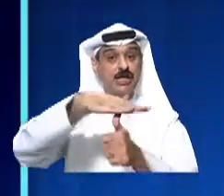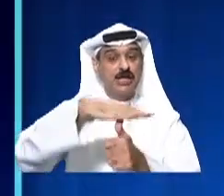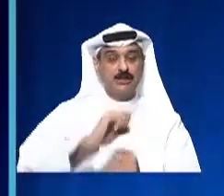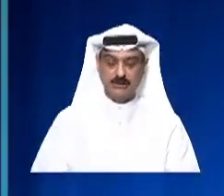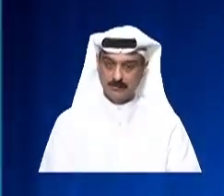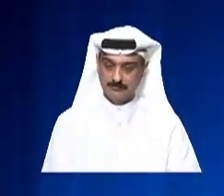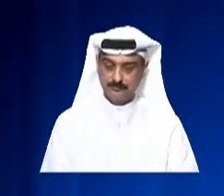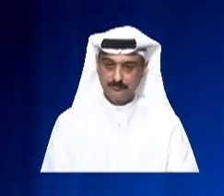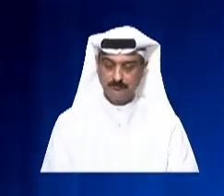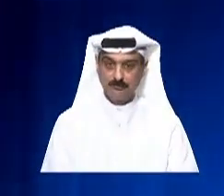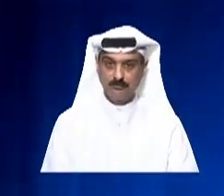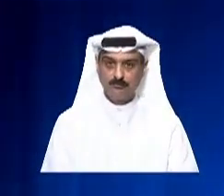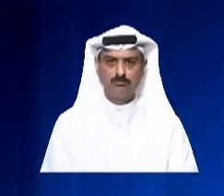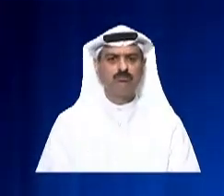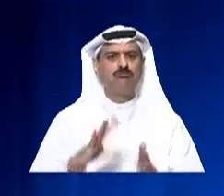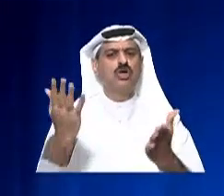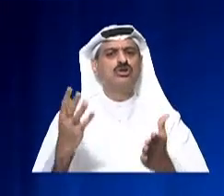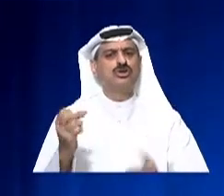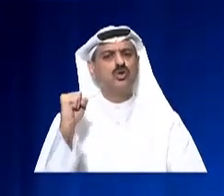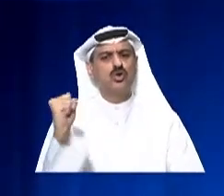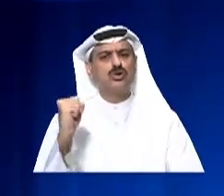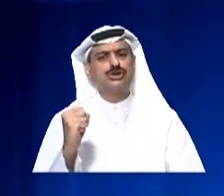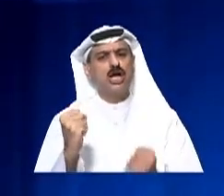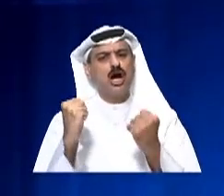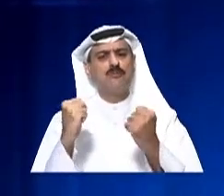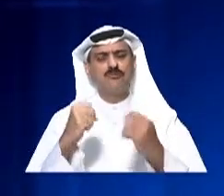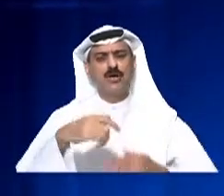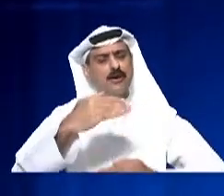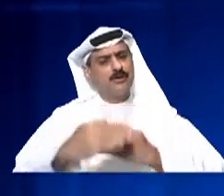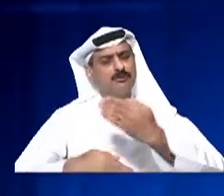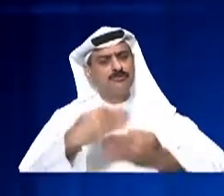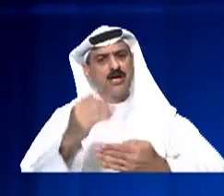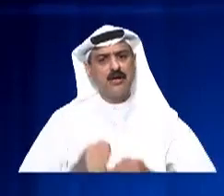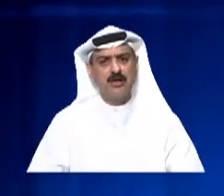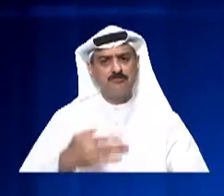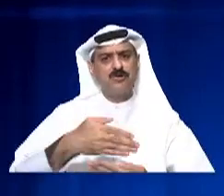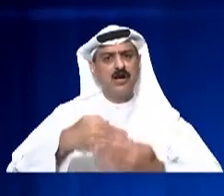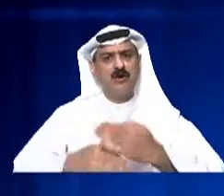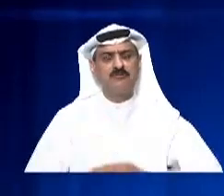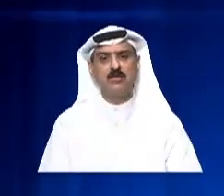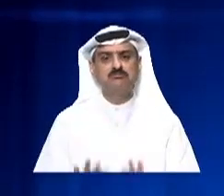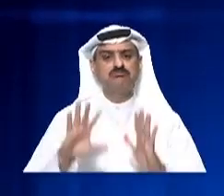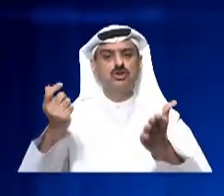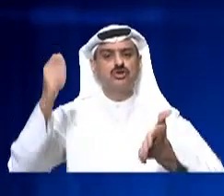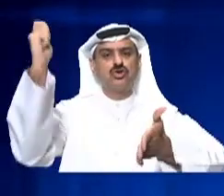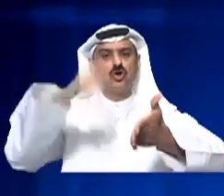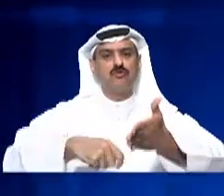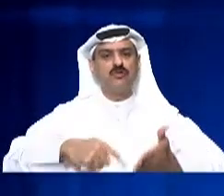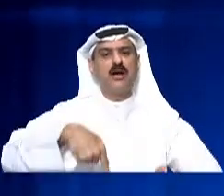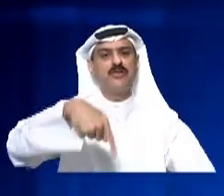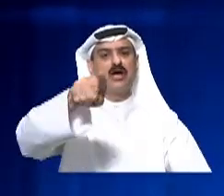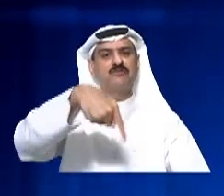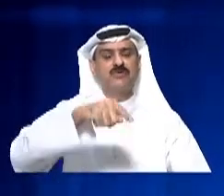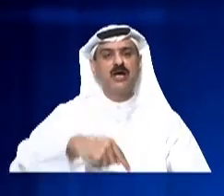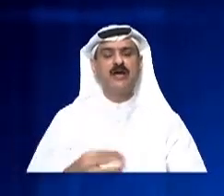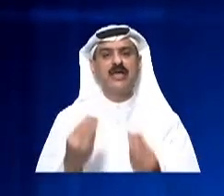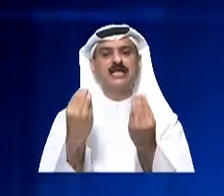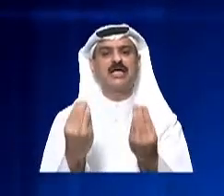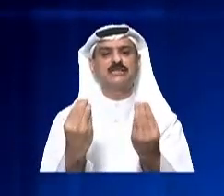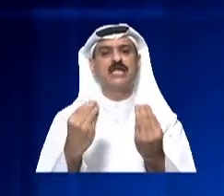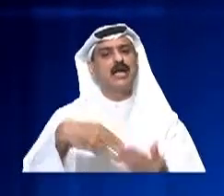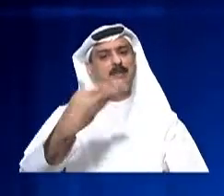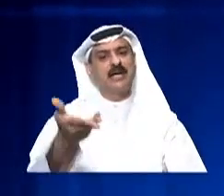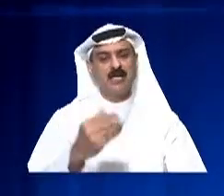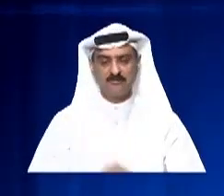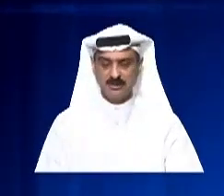القيروان، والمعوقات التي تواجه كل منهما وما تم اتخاذه من خطوات لتذليلها. وقرر